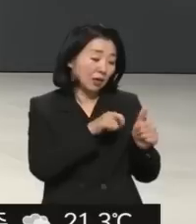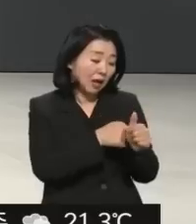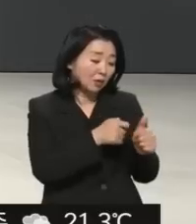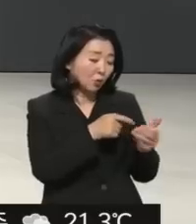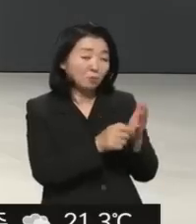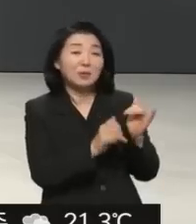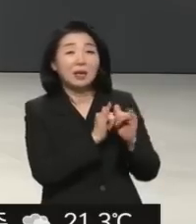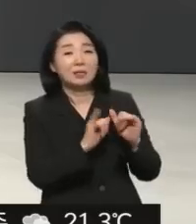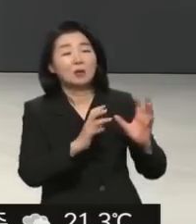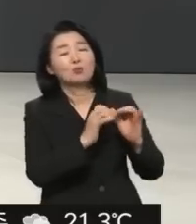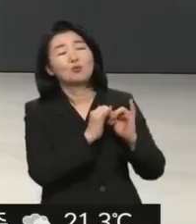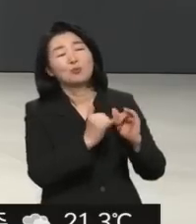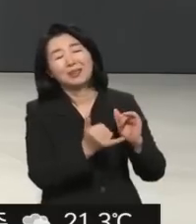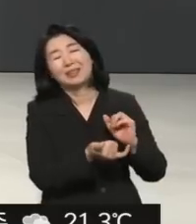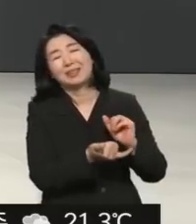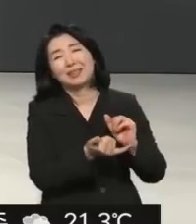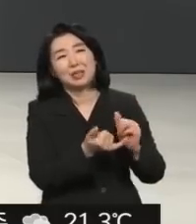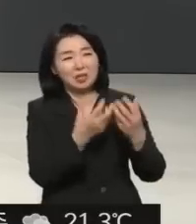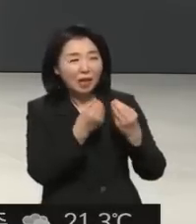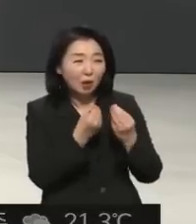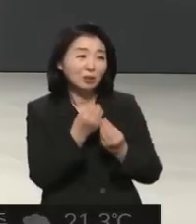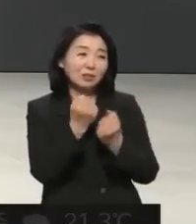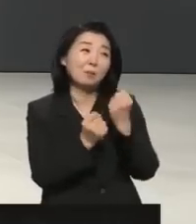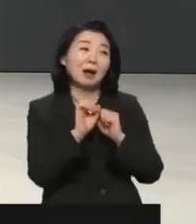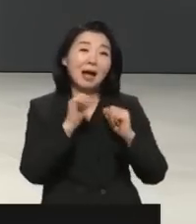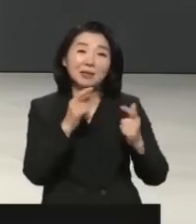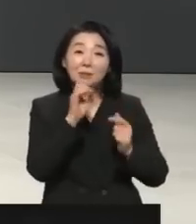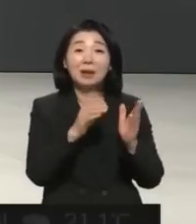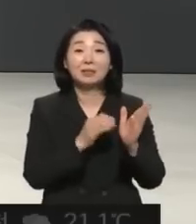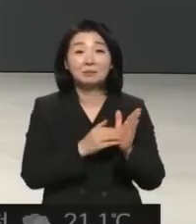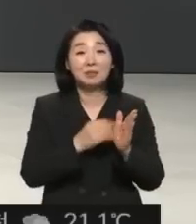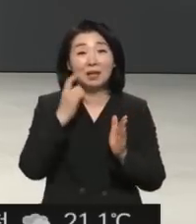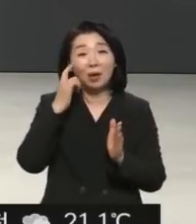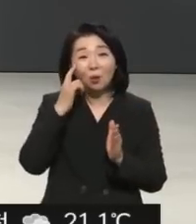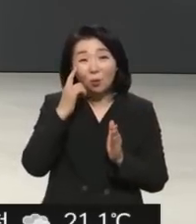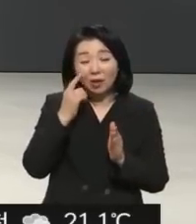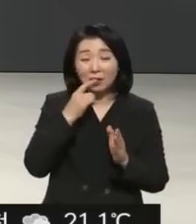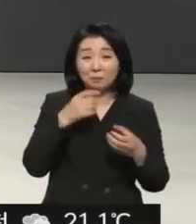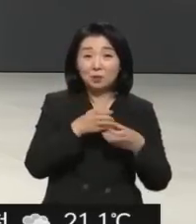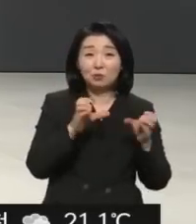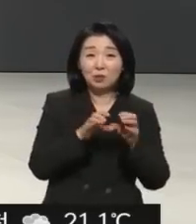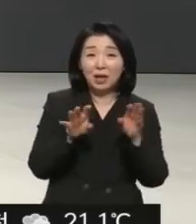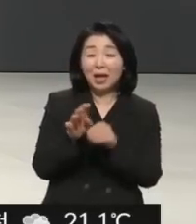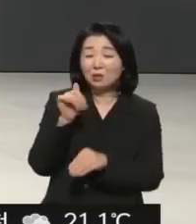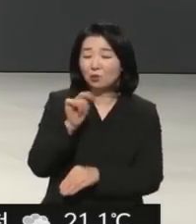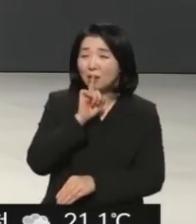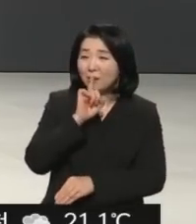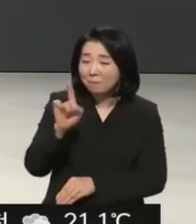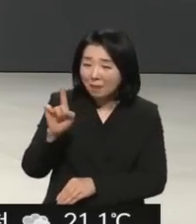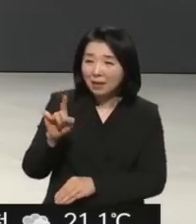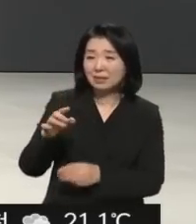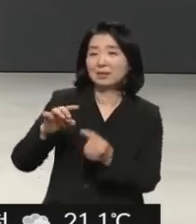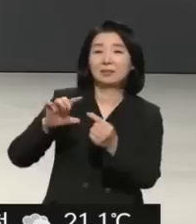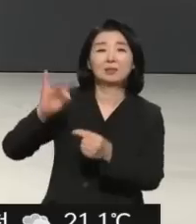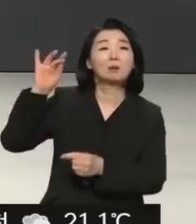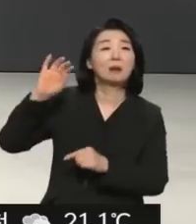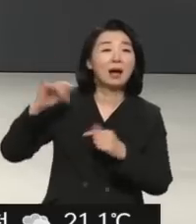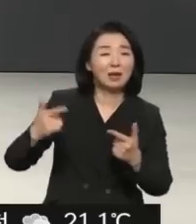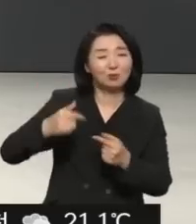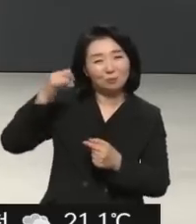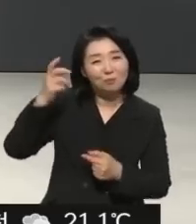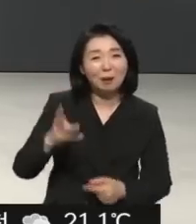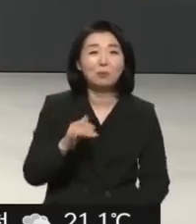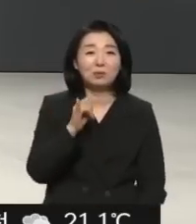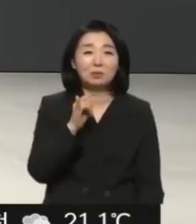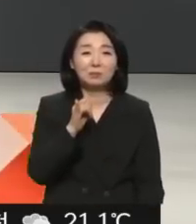사실이 아니라고 말을 했는데요. 민주당은 한 총리의 국회 발언이 논란이 된 건 이번이 처음이 아니라는 점을 강조했습니다. 오늘